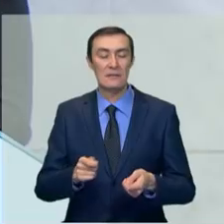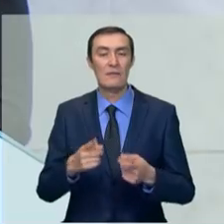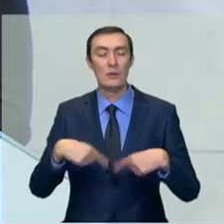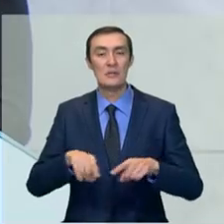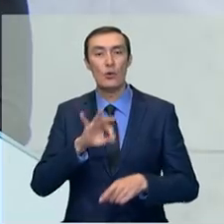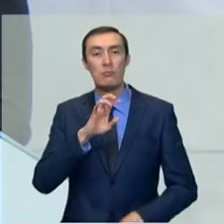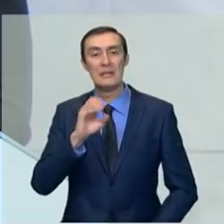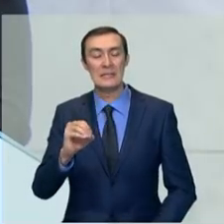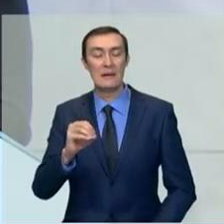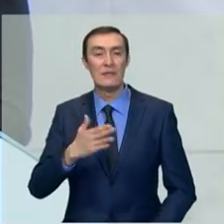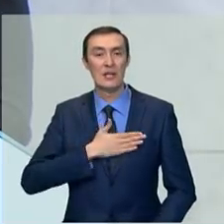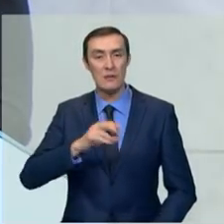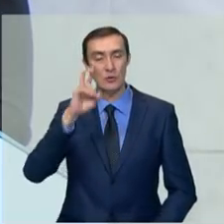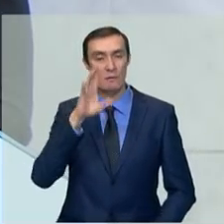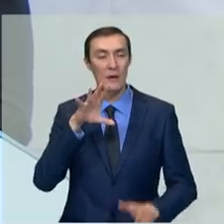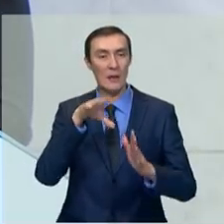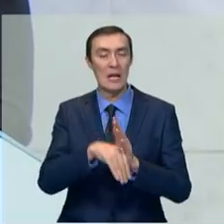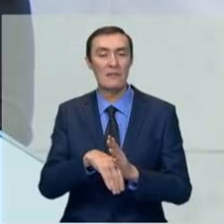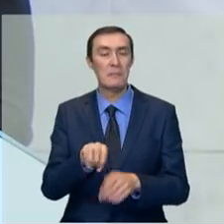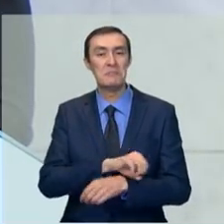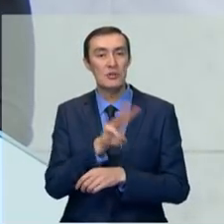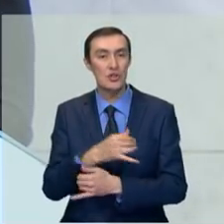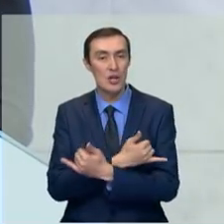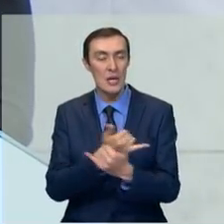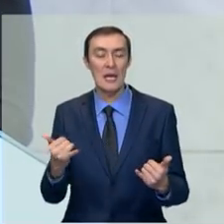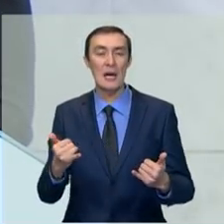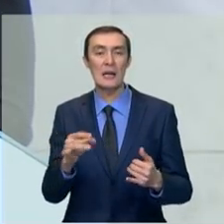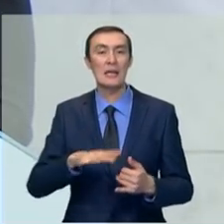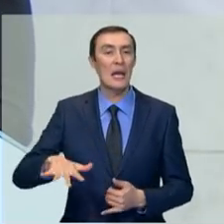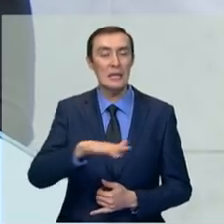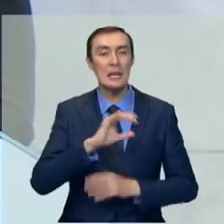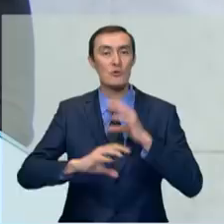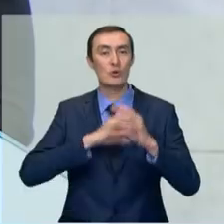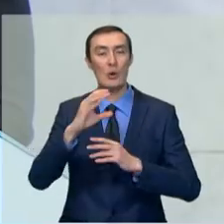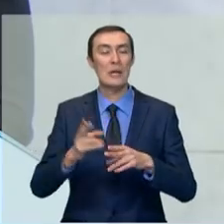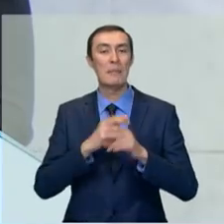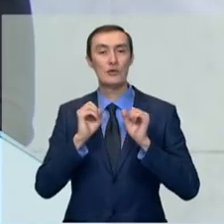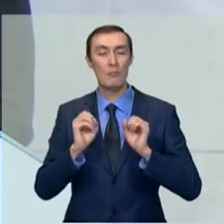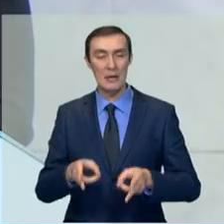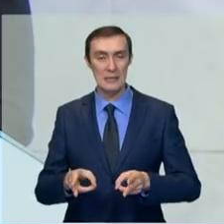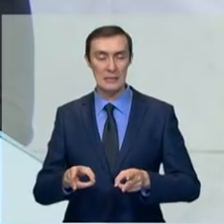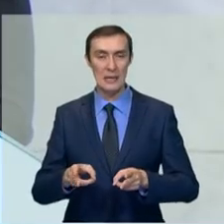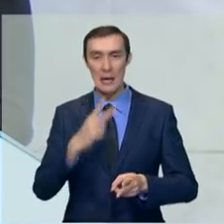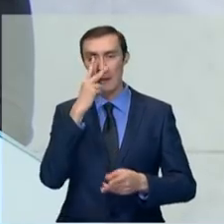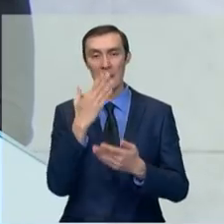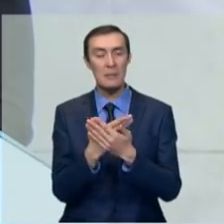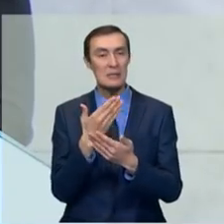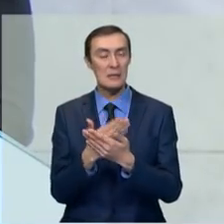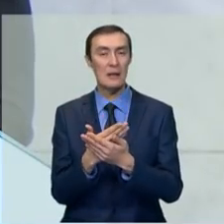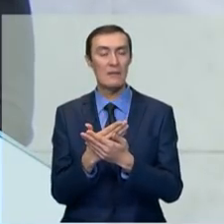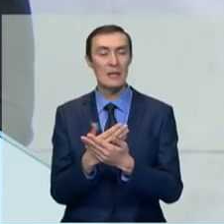позволило нашей стране внести вклад в обеспечение региональной и международной безопасности,